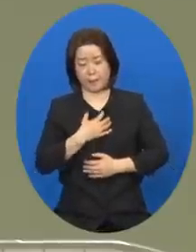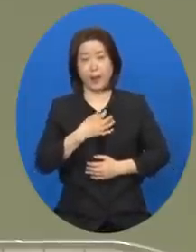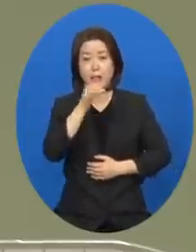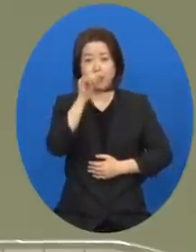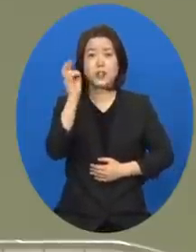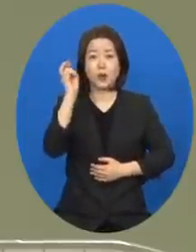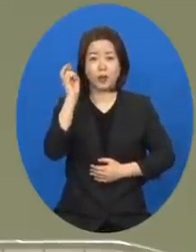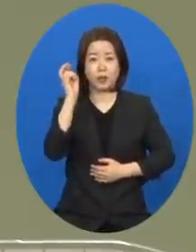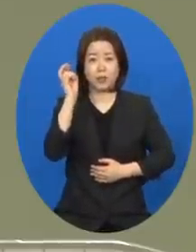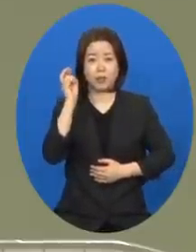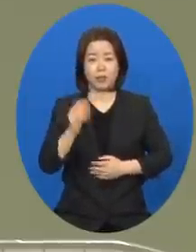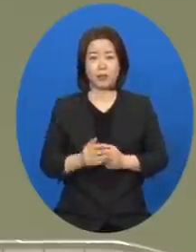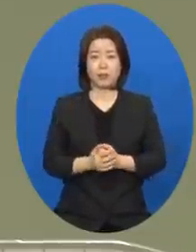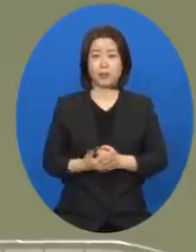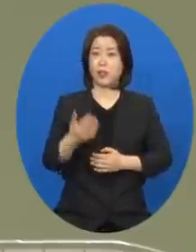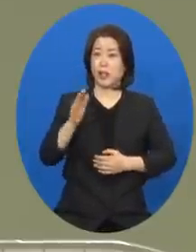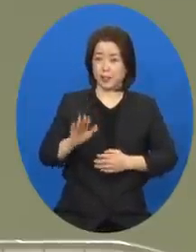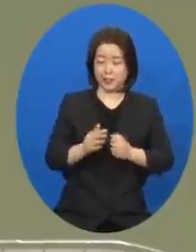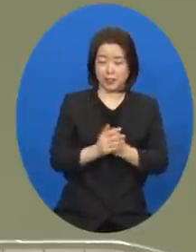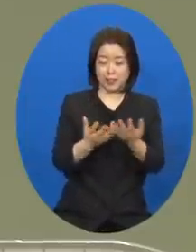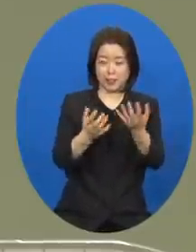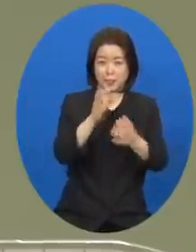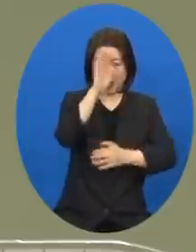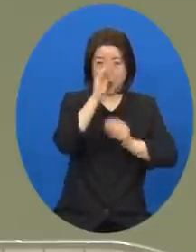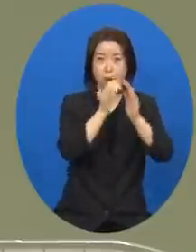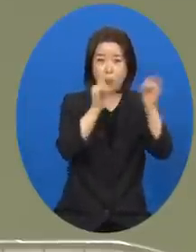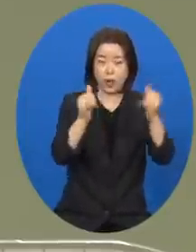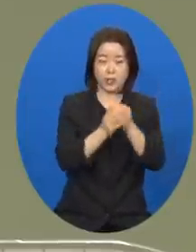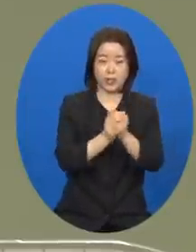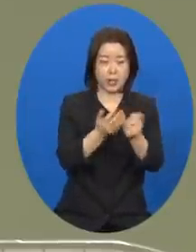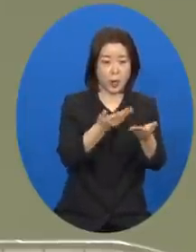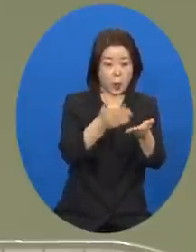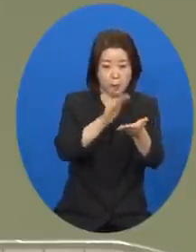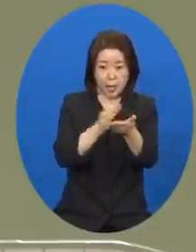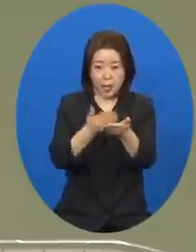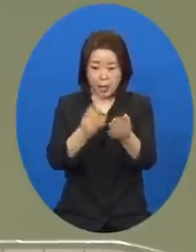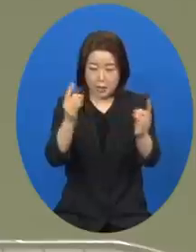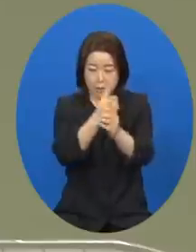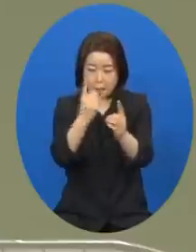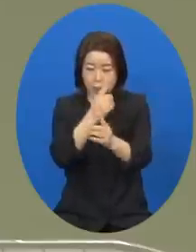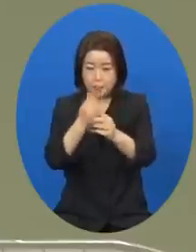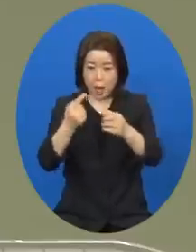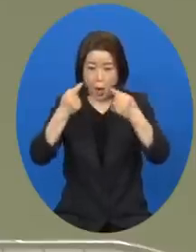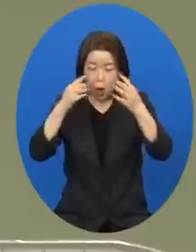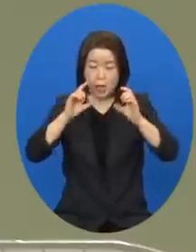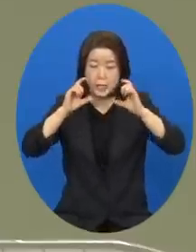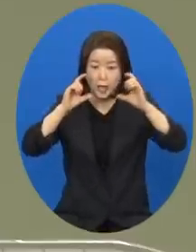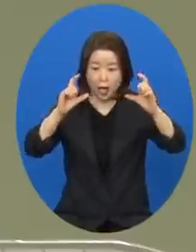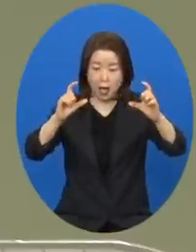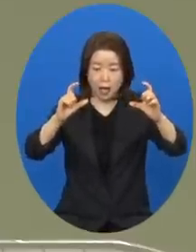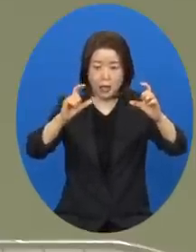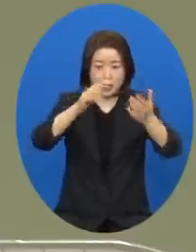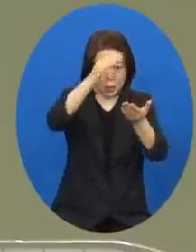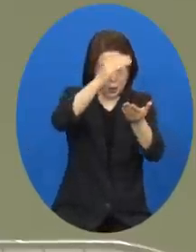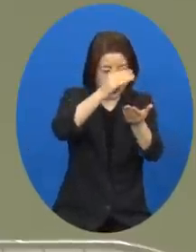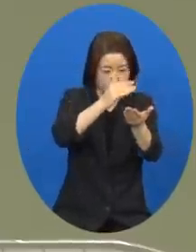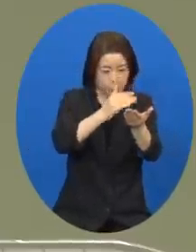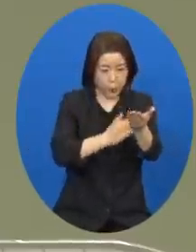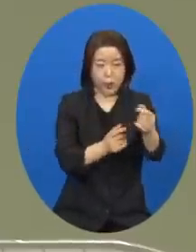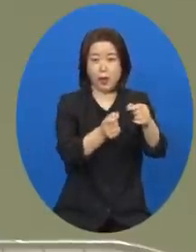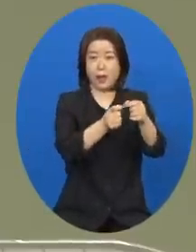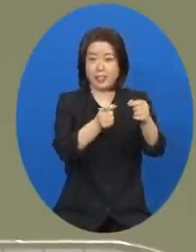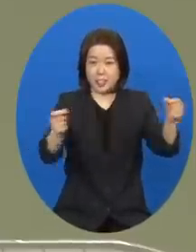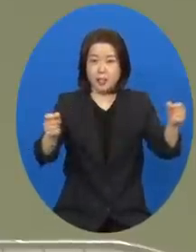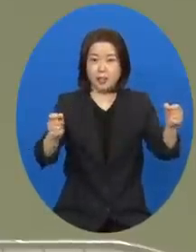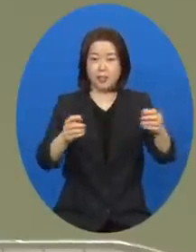않았겠어요? 그런데 그 나병 환자가 고침받는 규례가 굉장히 까다롭고 깁니다. 그 규례를